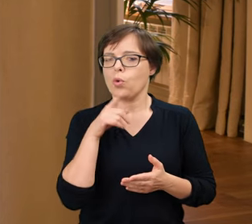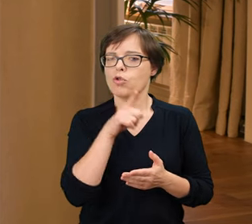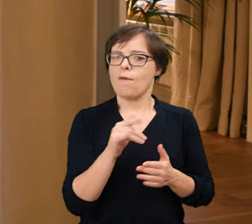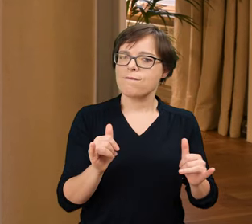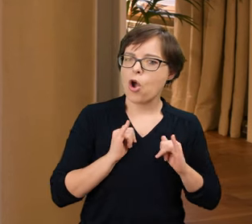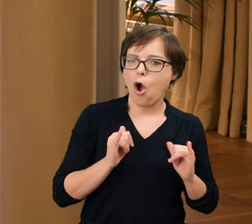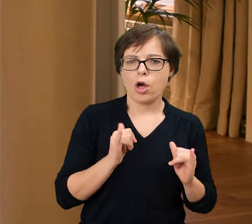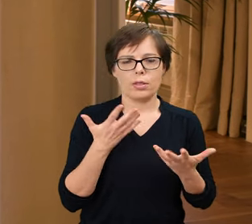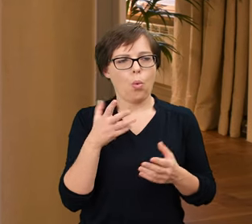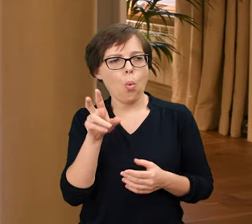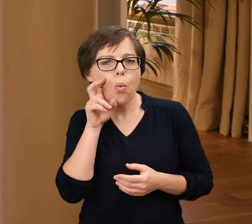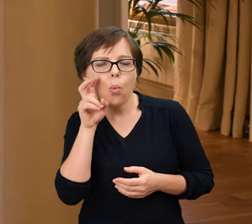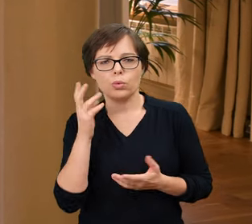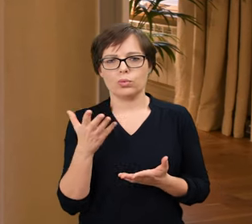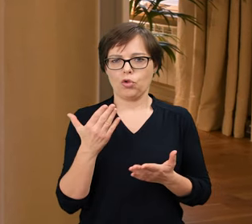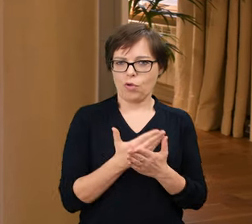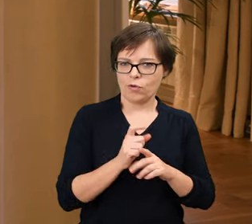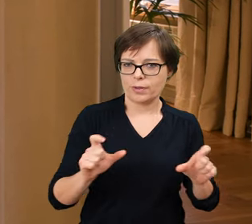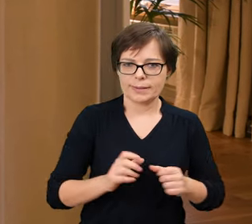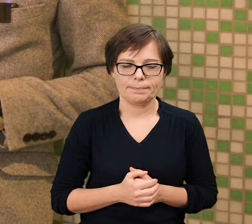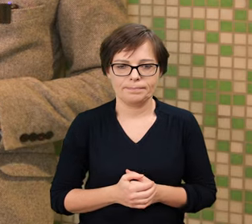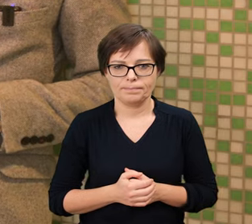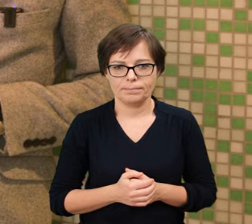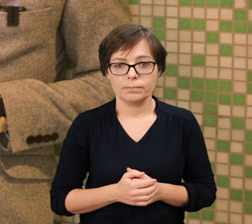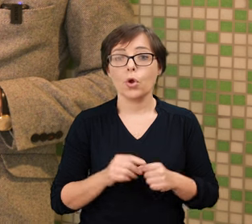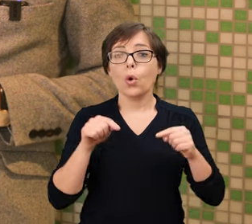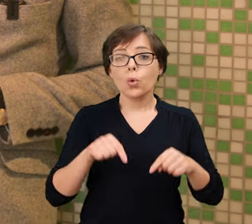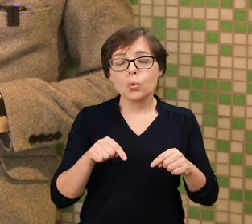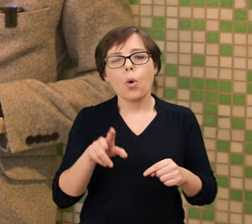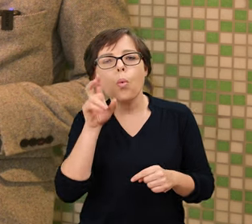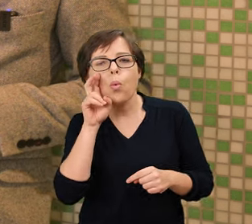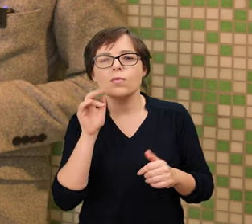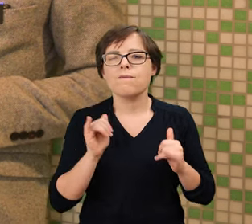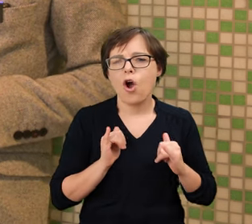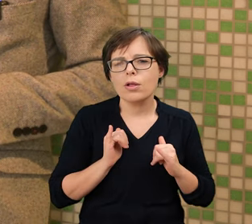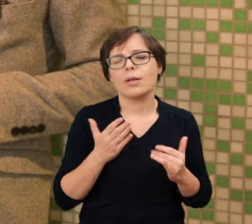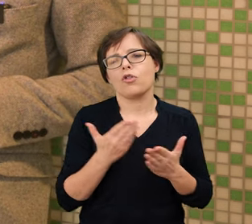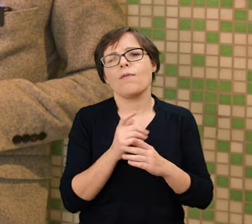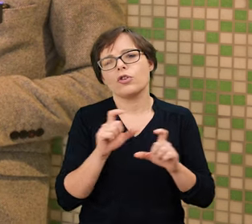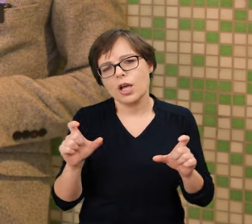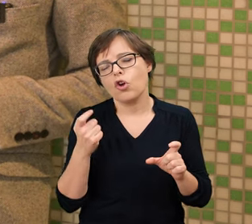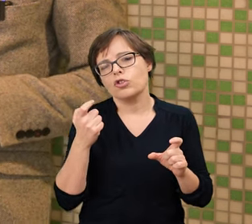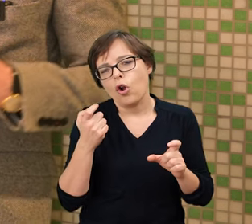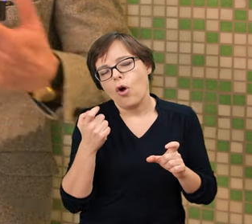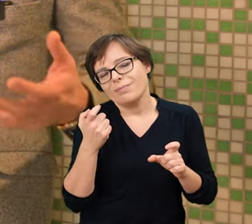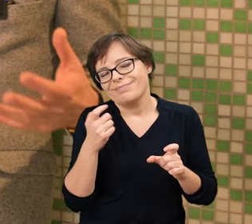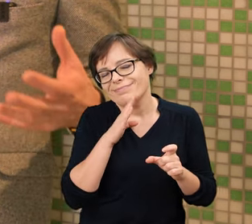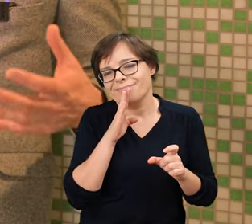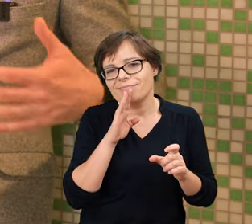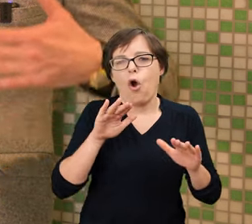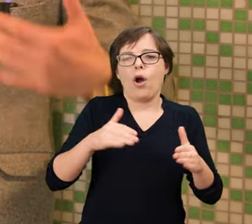i nowoczesności. Tutaj ten luksus, wygoda i nowoczesność były ograniczone metrażem, ale